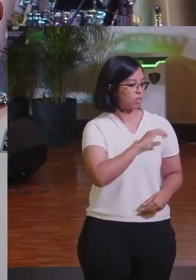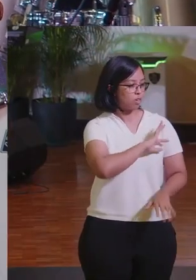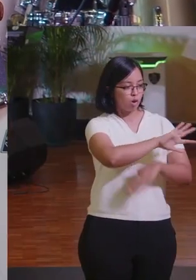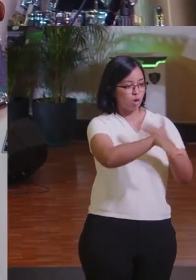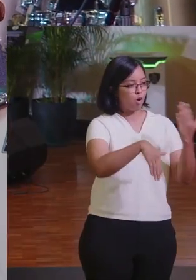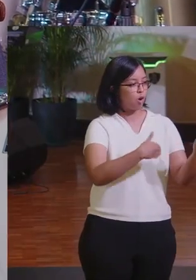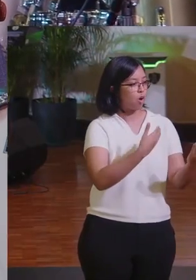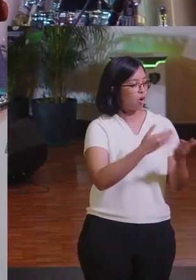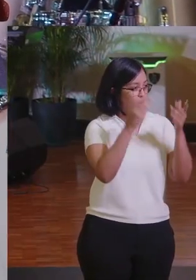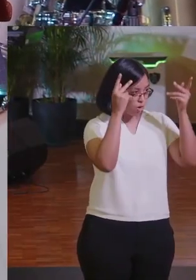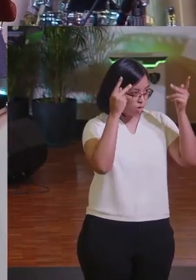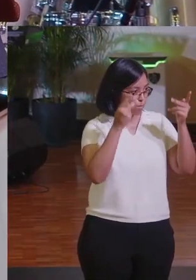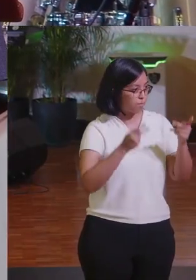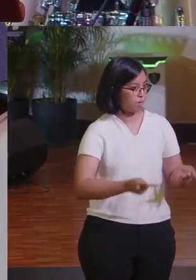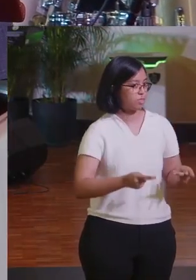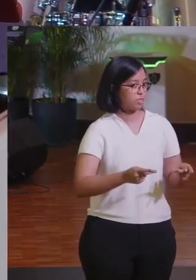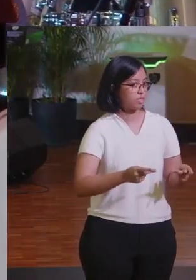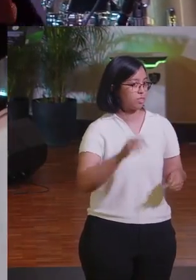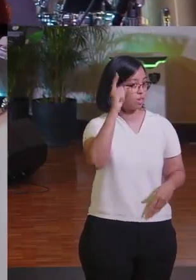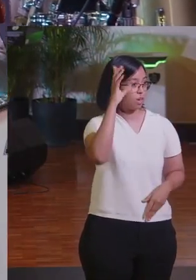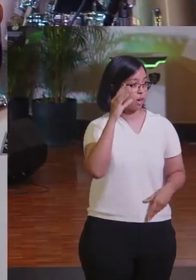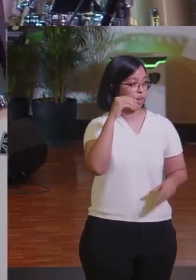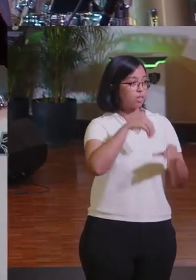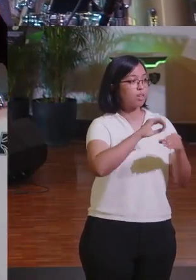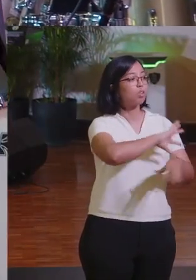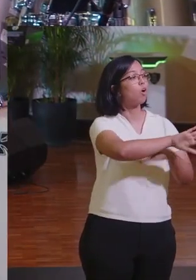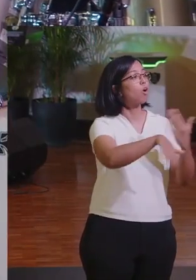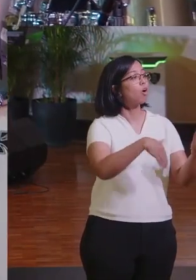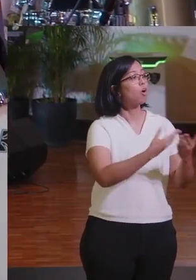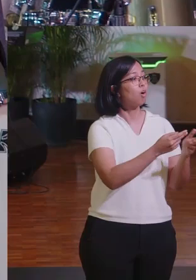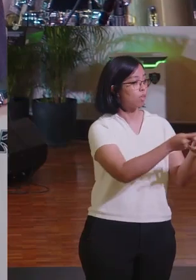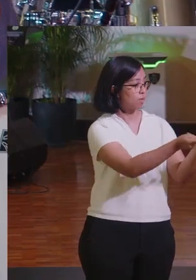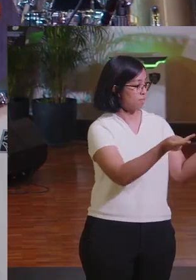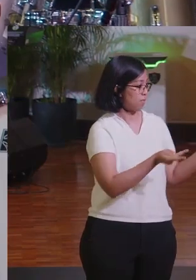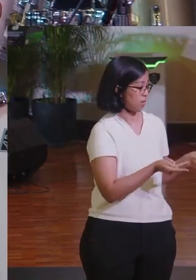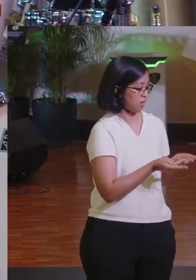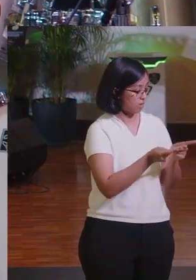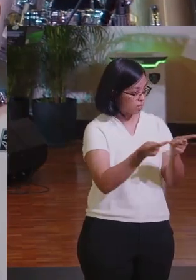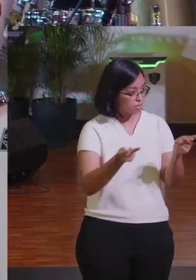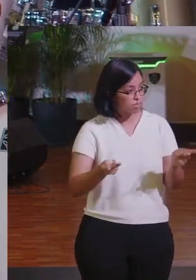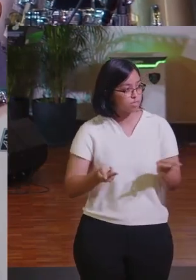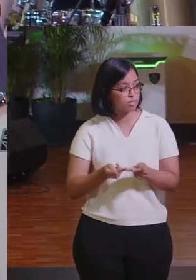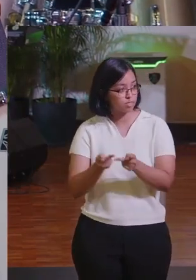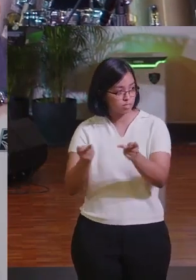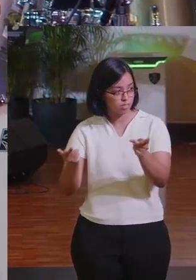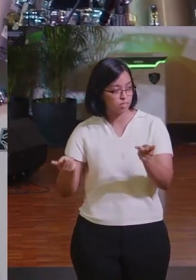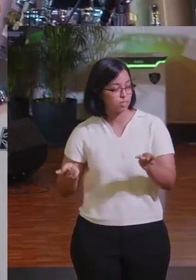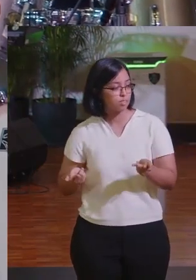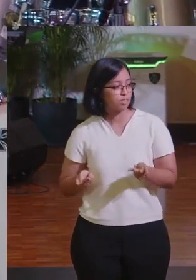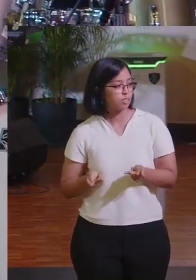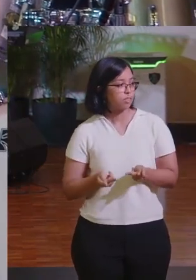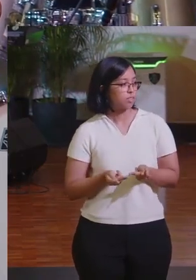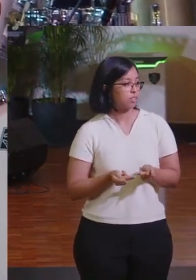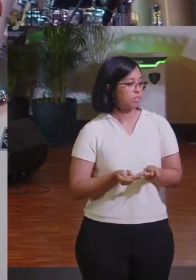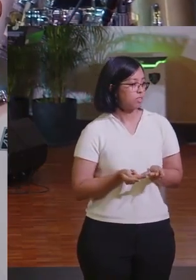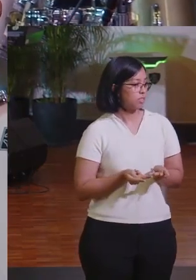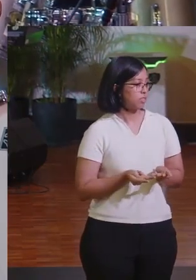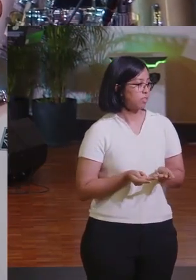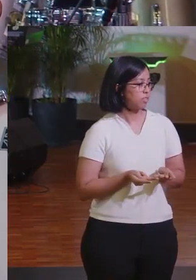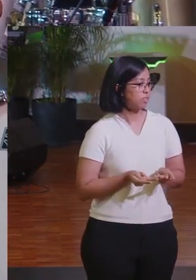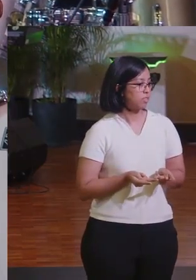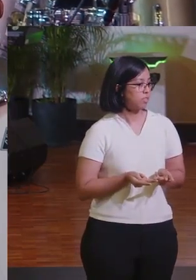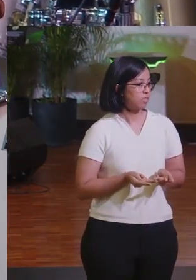Omnipresence, ang Panginoon ay nasa lahat ng lugar, kaya niyang maging nasa lahat ng lugar. At the same